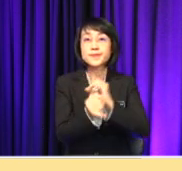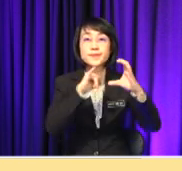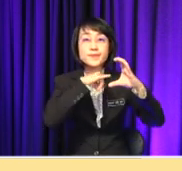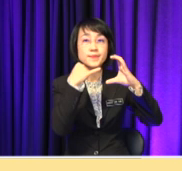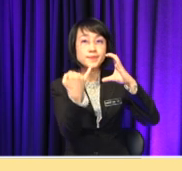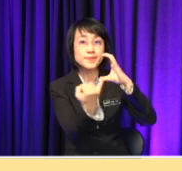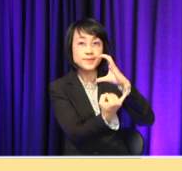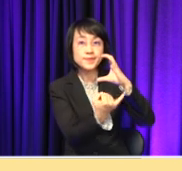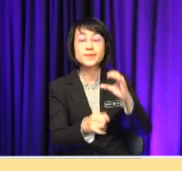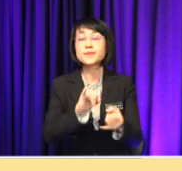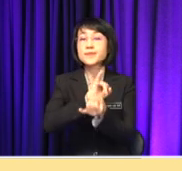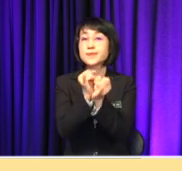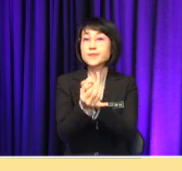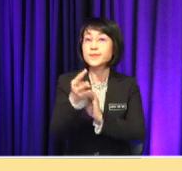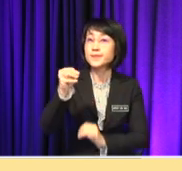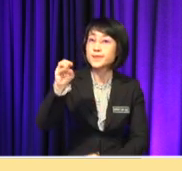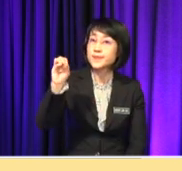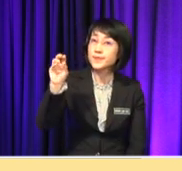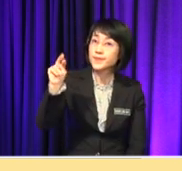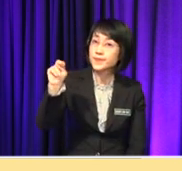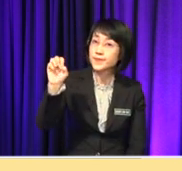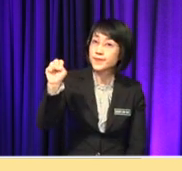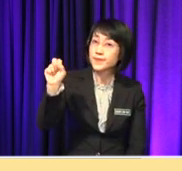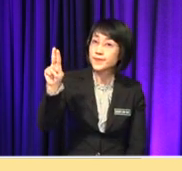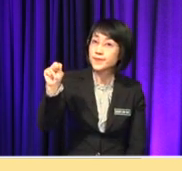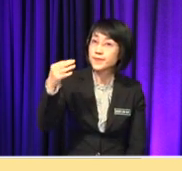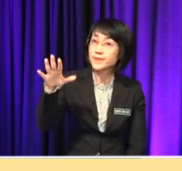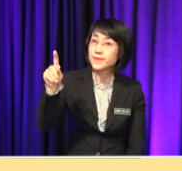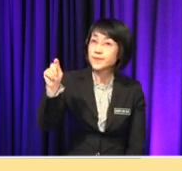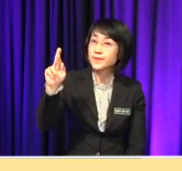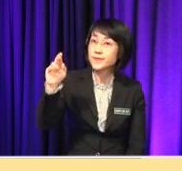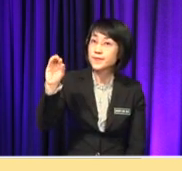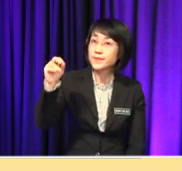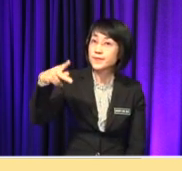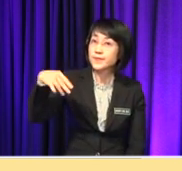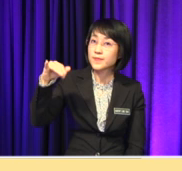monsun Tropika iklim sabana dan iklim gurun panas